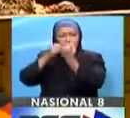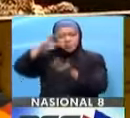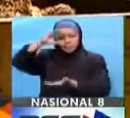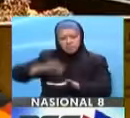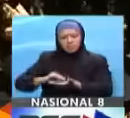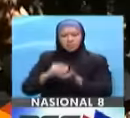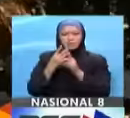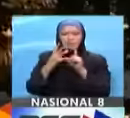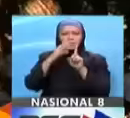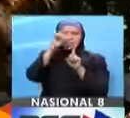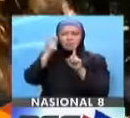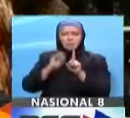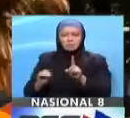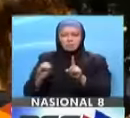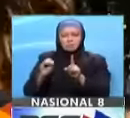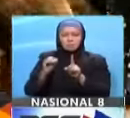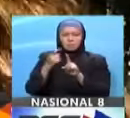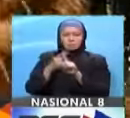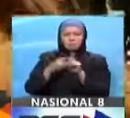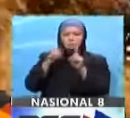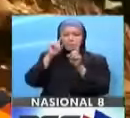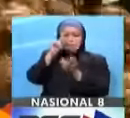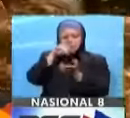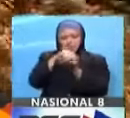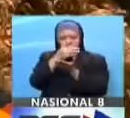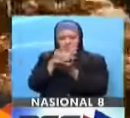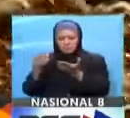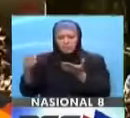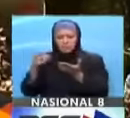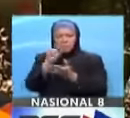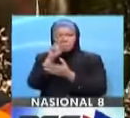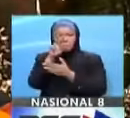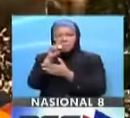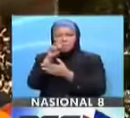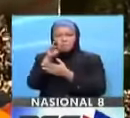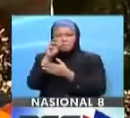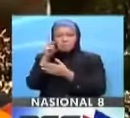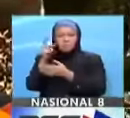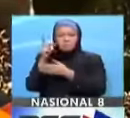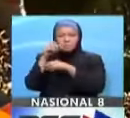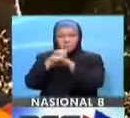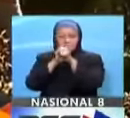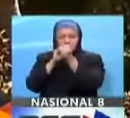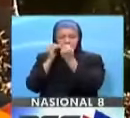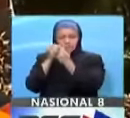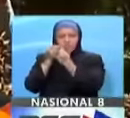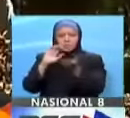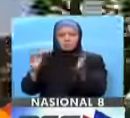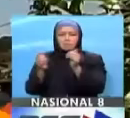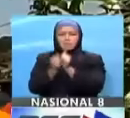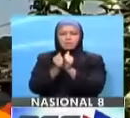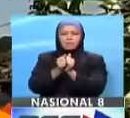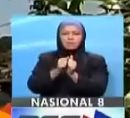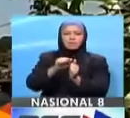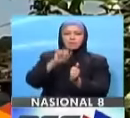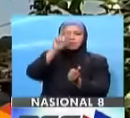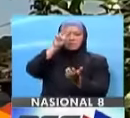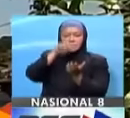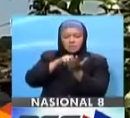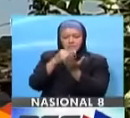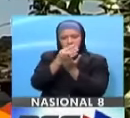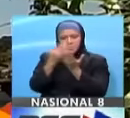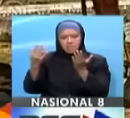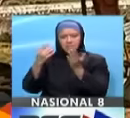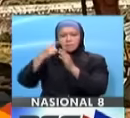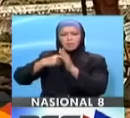kepada RM1,975 setan metrik pada Ogos lalu, berbanding RM2,301 pada Januari.